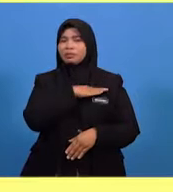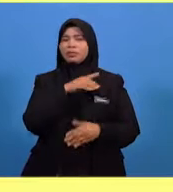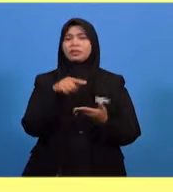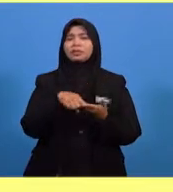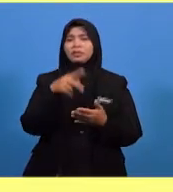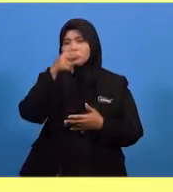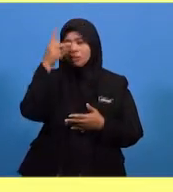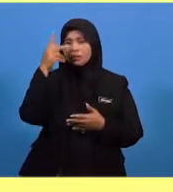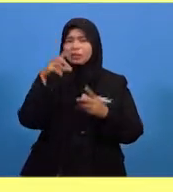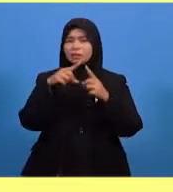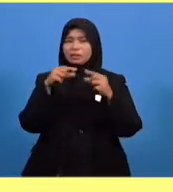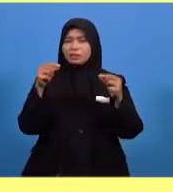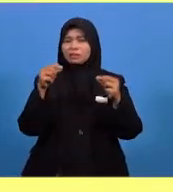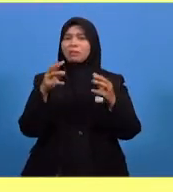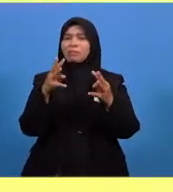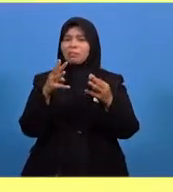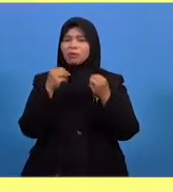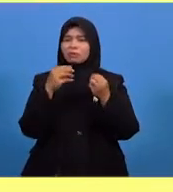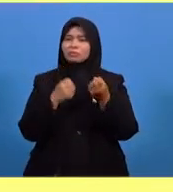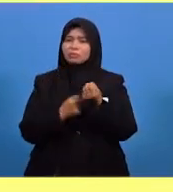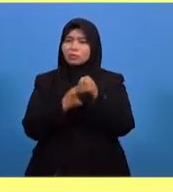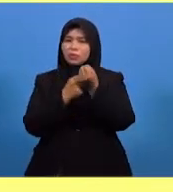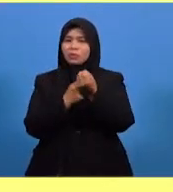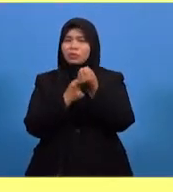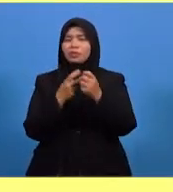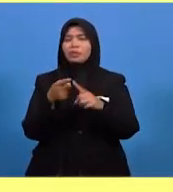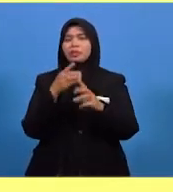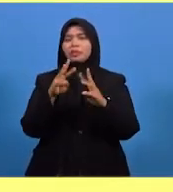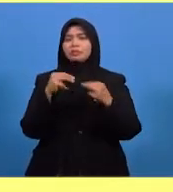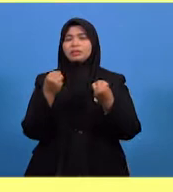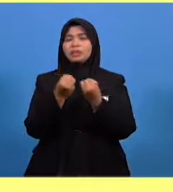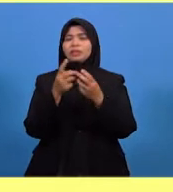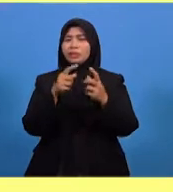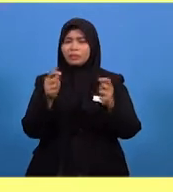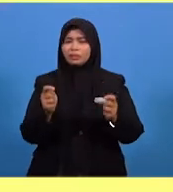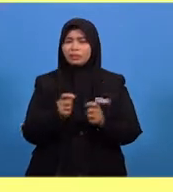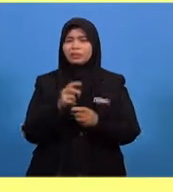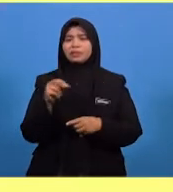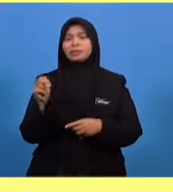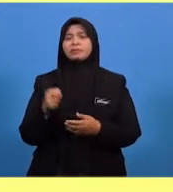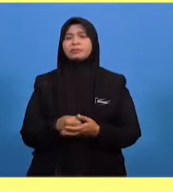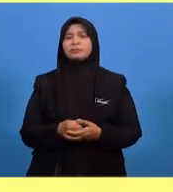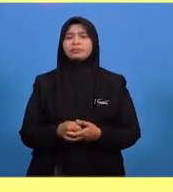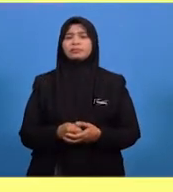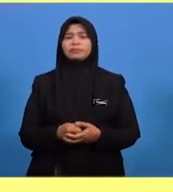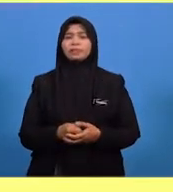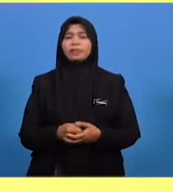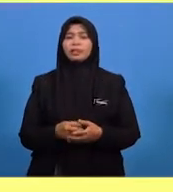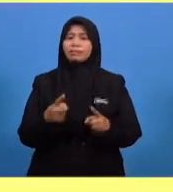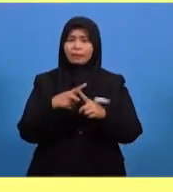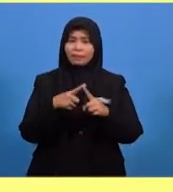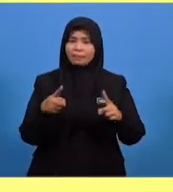tempatan Namun demikian pada bulan Juni 15 42